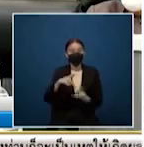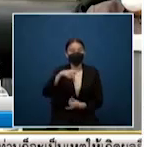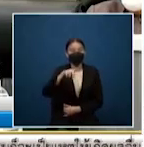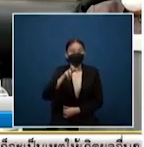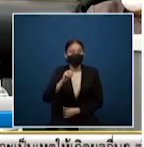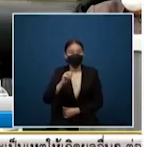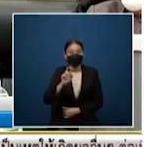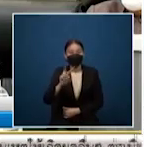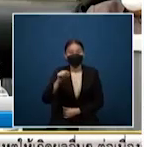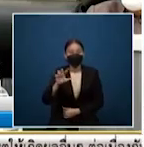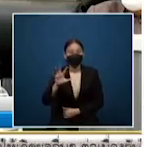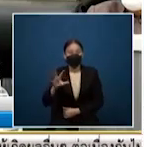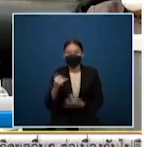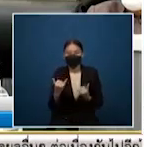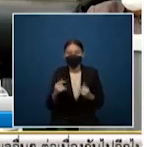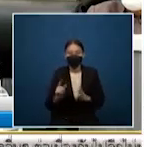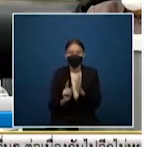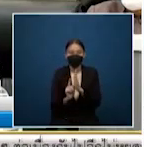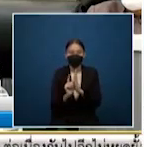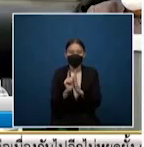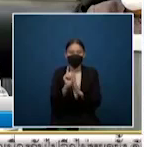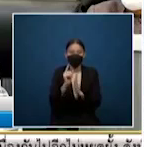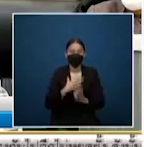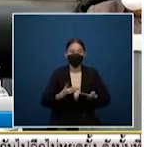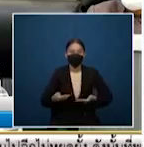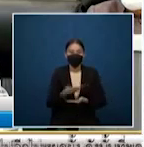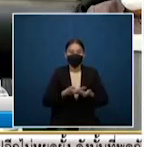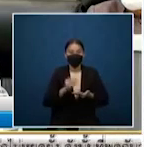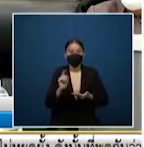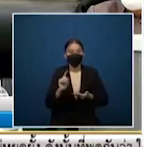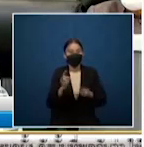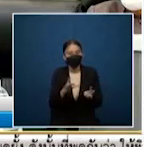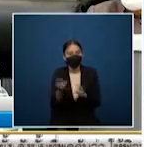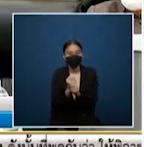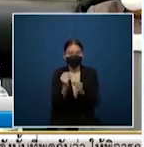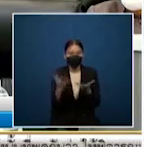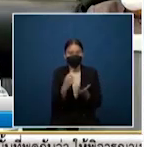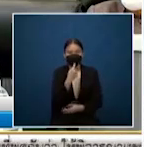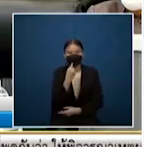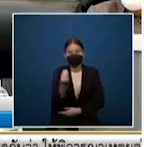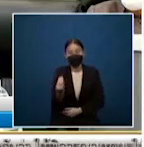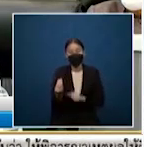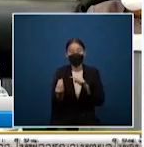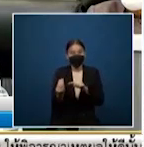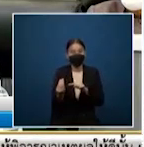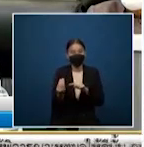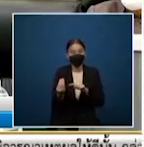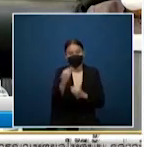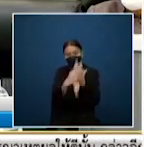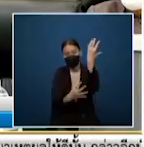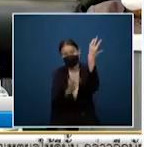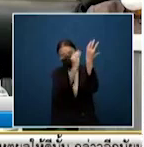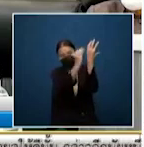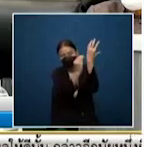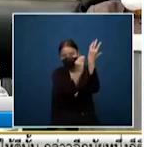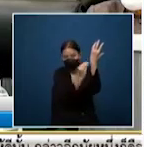ไม่ซึ่งก็ปรากฏว่าในที่ประชุมวุฒิสภาในวันนี้ก็มีการอภิปรายกันอย่างกว้างขวางวุฒิสภาก็มีความ